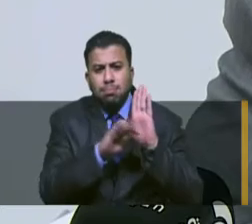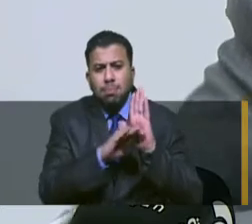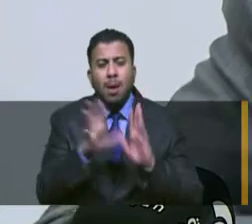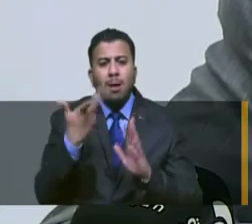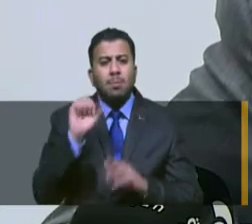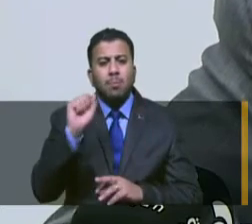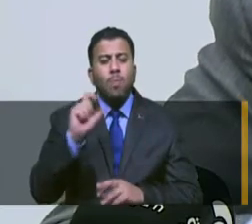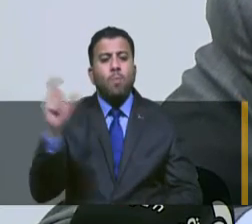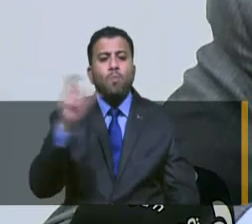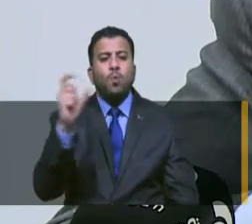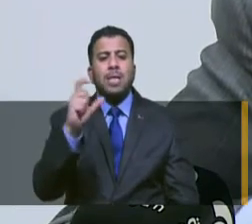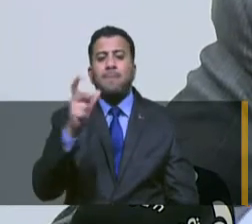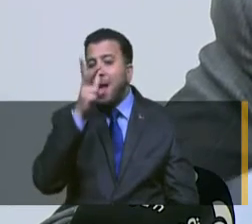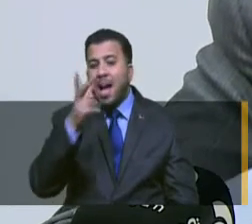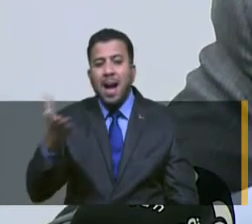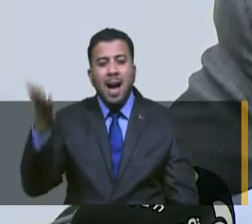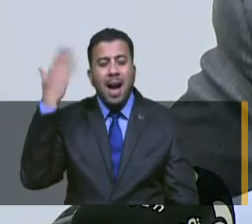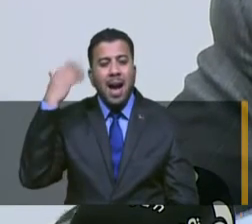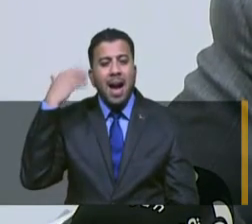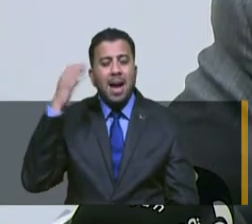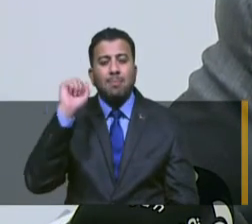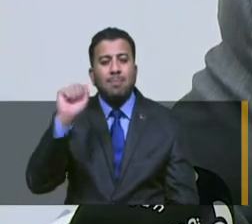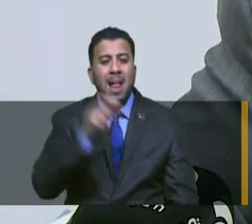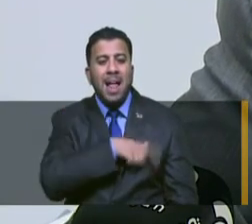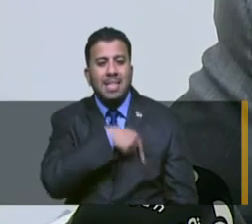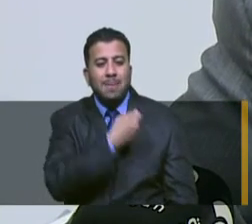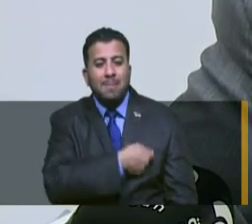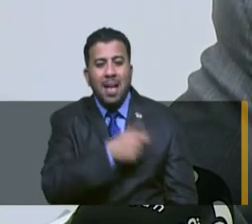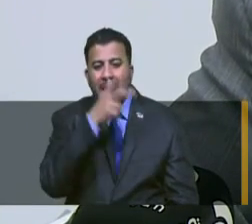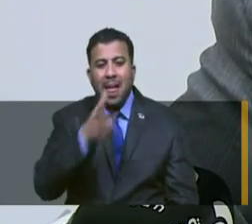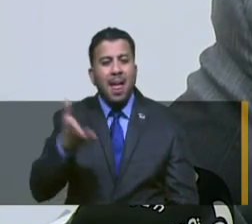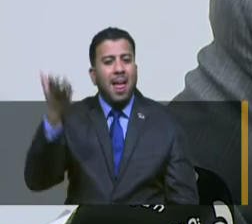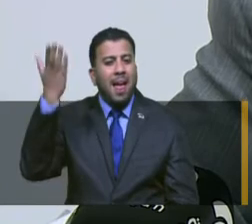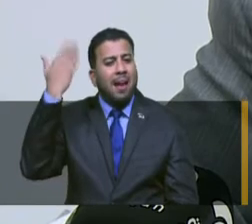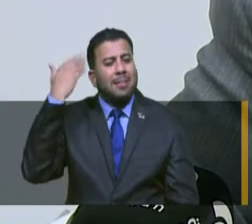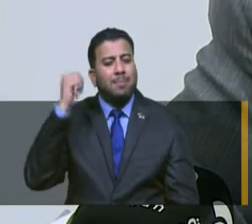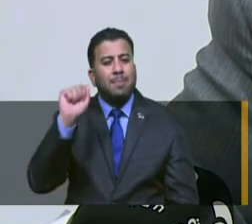السيئة للمسلمين في الأندلس، وهي